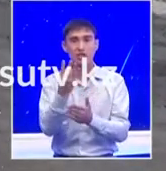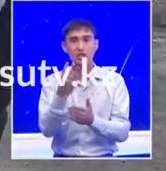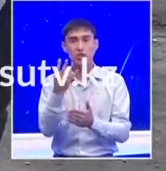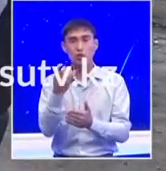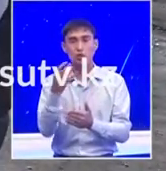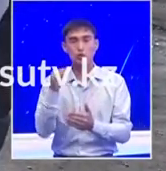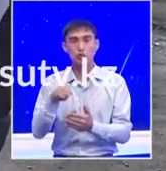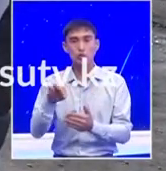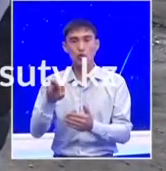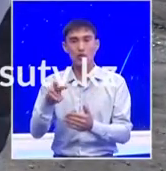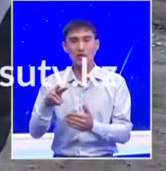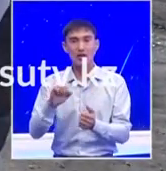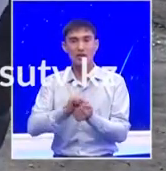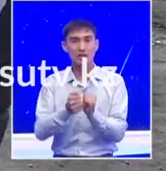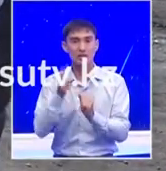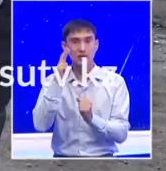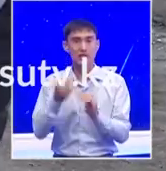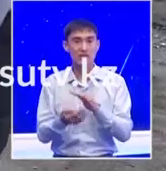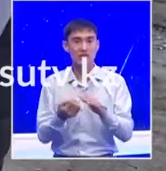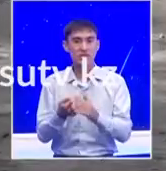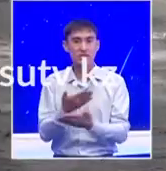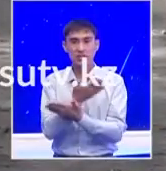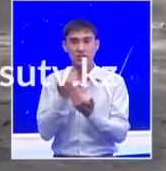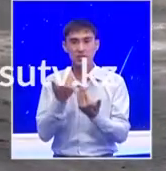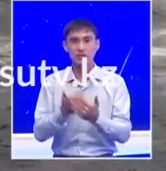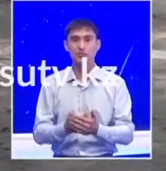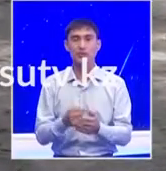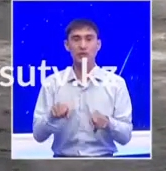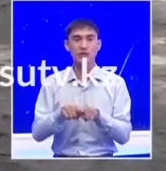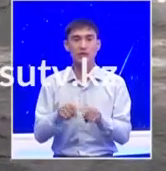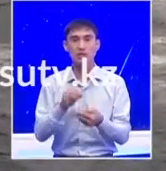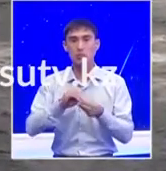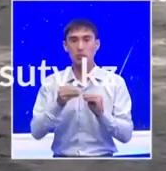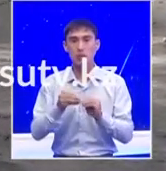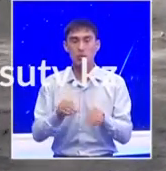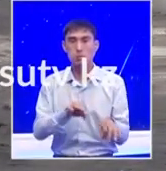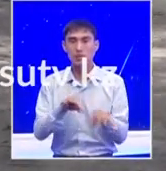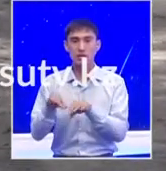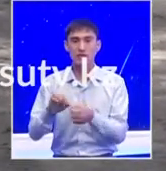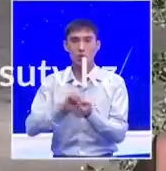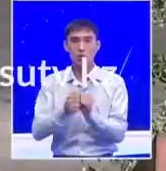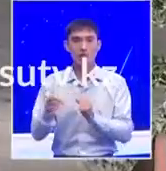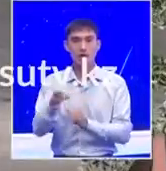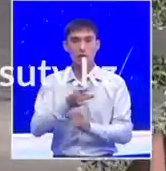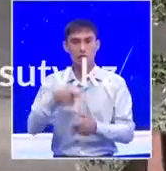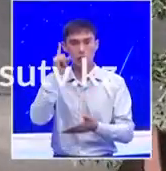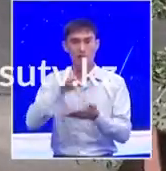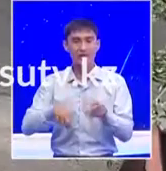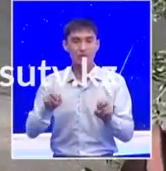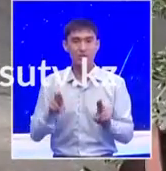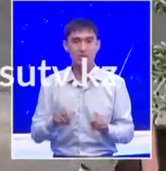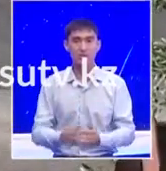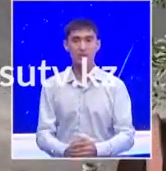400 тонн горючего камня. Дефицита и ажиотажа нет, как и нет проблем с поставкой угля в регион, уверены